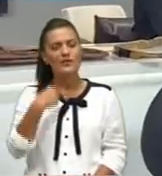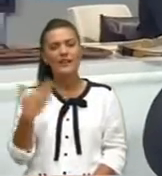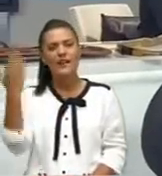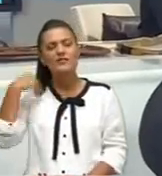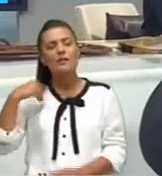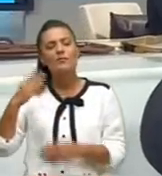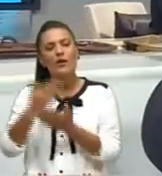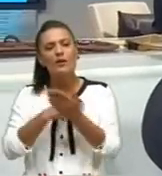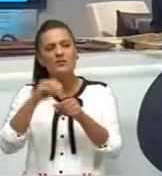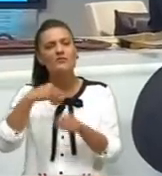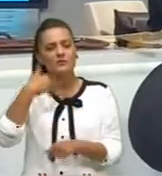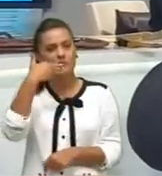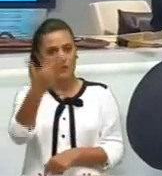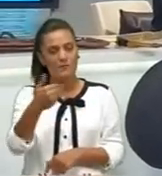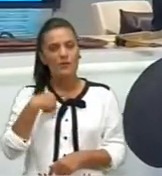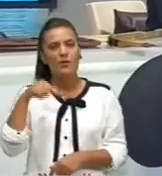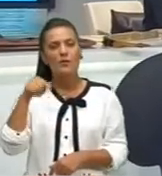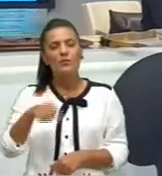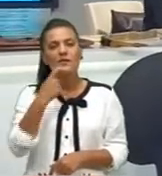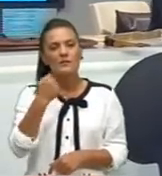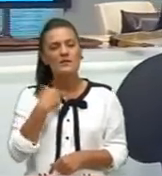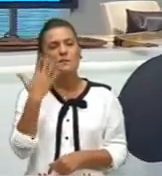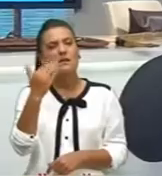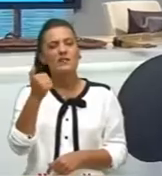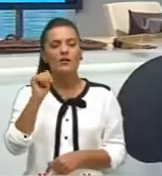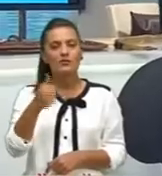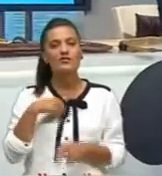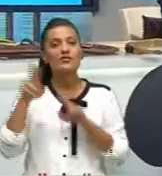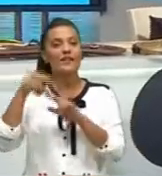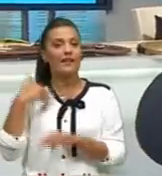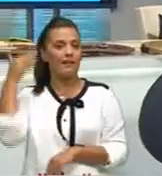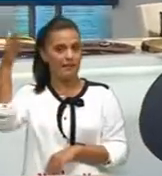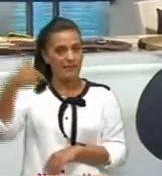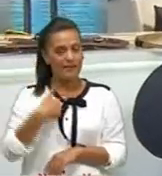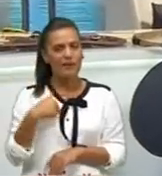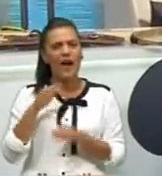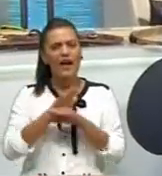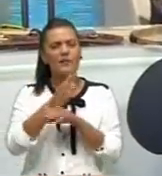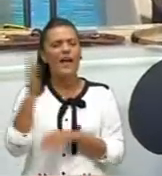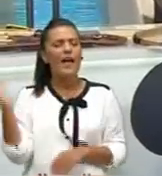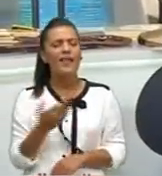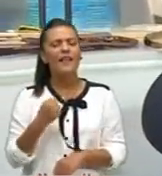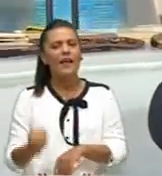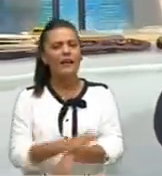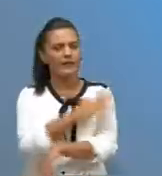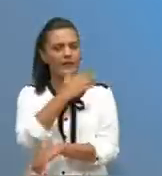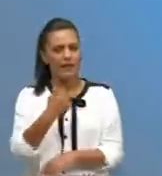geçen programlarımızda da söylemiştim efendim. Bu yazı biz 5-6 gün Çanakkale'de geçirdik. Ve hayatımda en